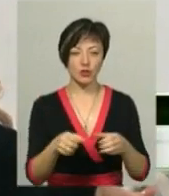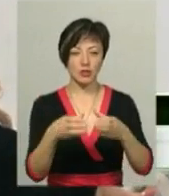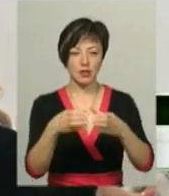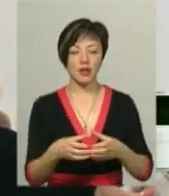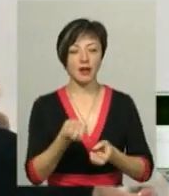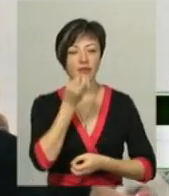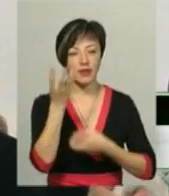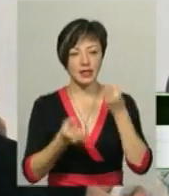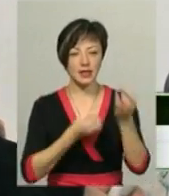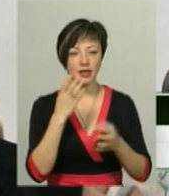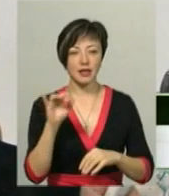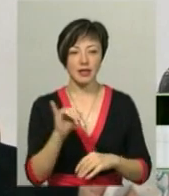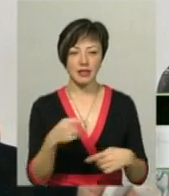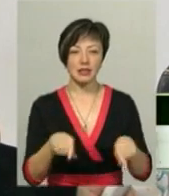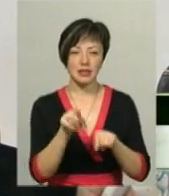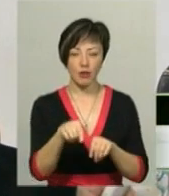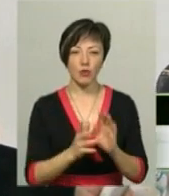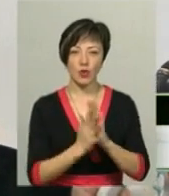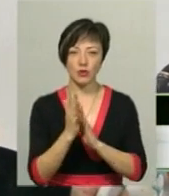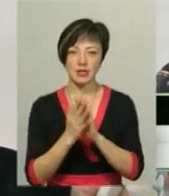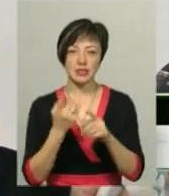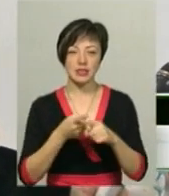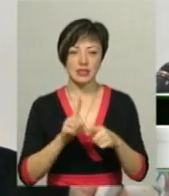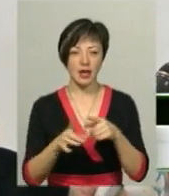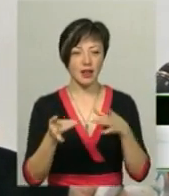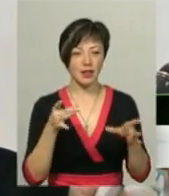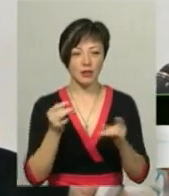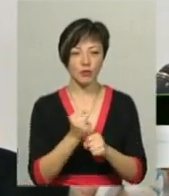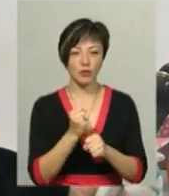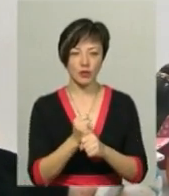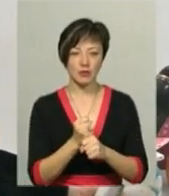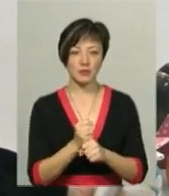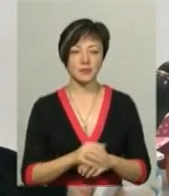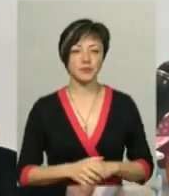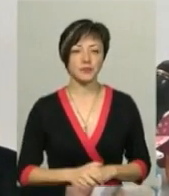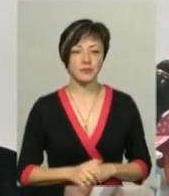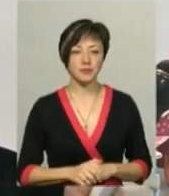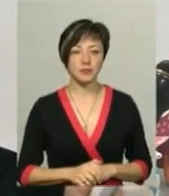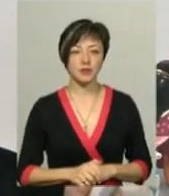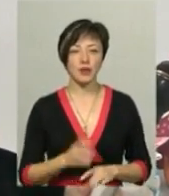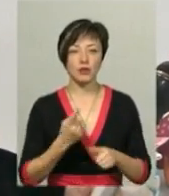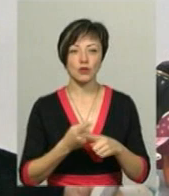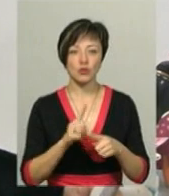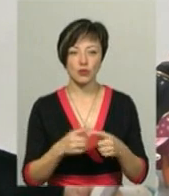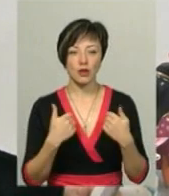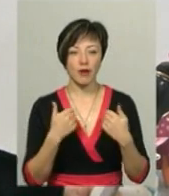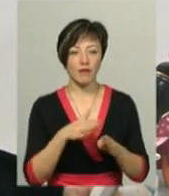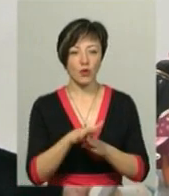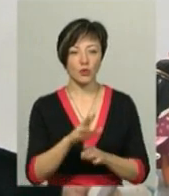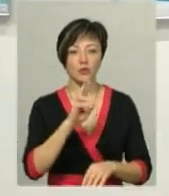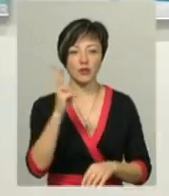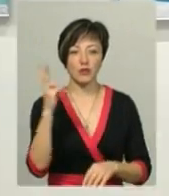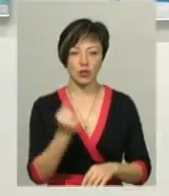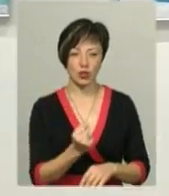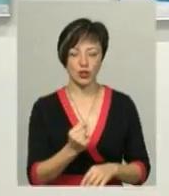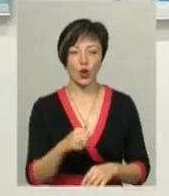якісь квіти, і там будуть рости, так як це робота з глини, і вона функціональна. Цю роботу я виконувала протягом